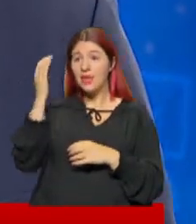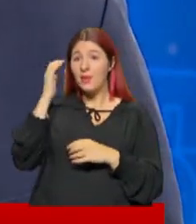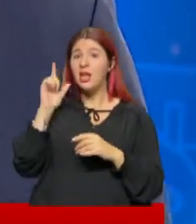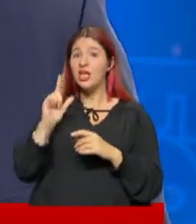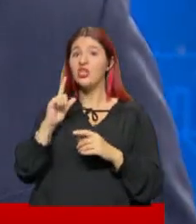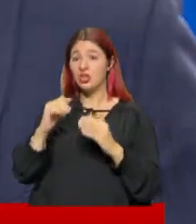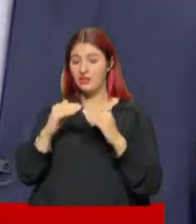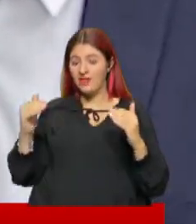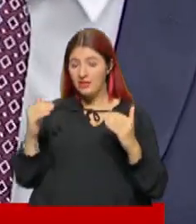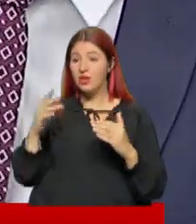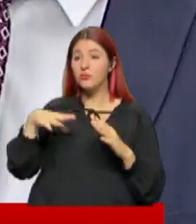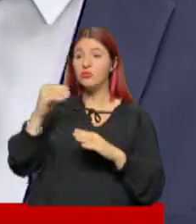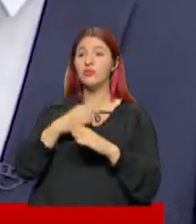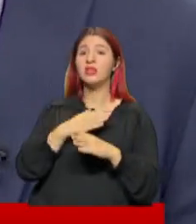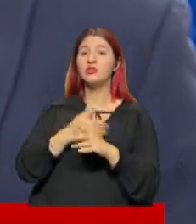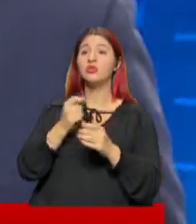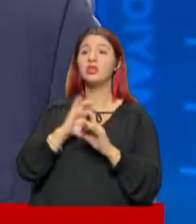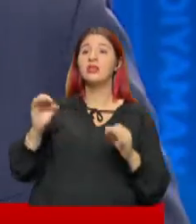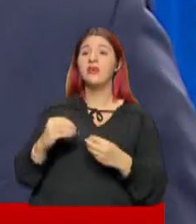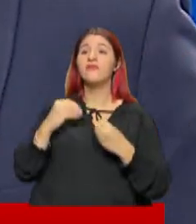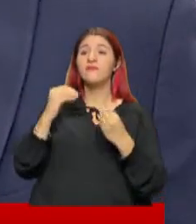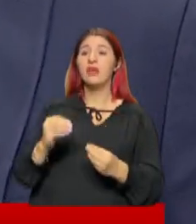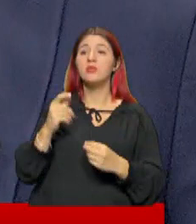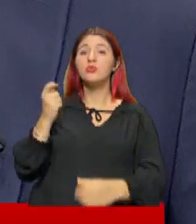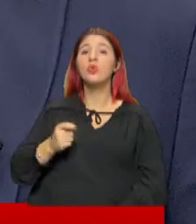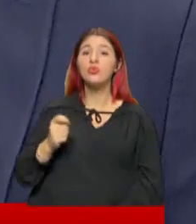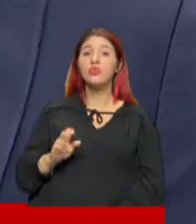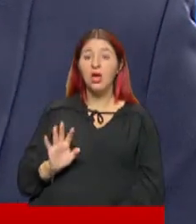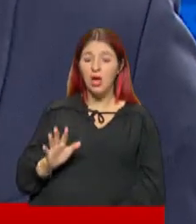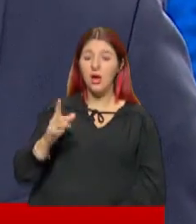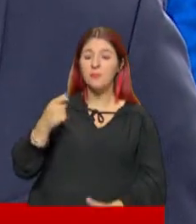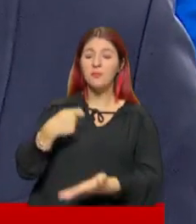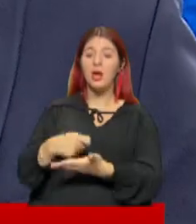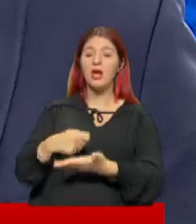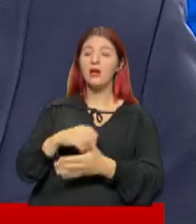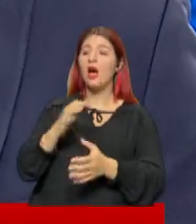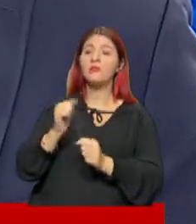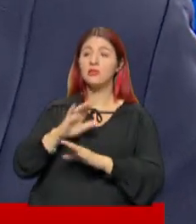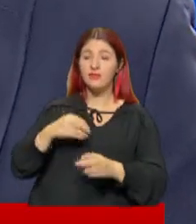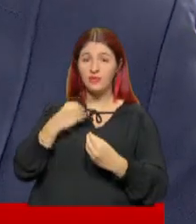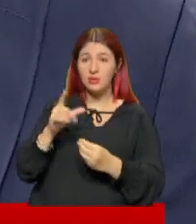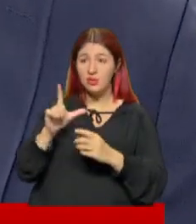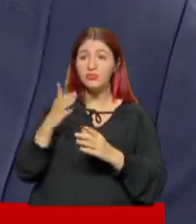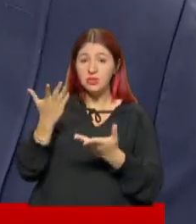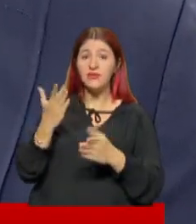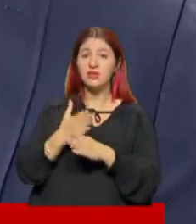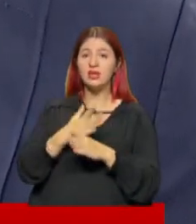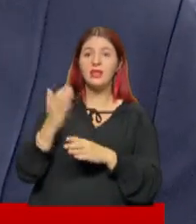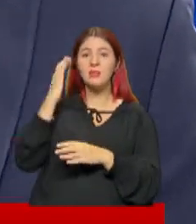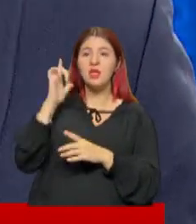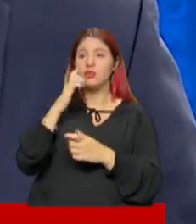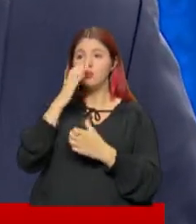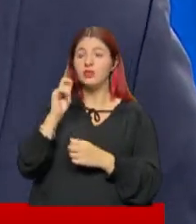ihtiyaç düzeyinde tüm yurttaşlara ücretsiz sağlanmak durumunda. Bedel alınmaksızın sağlanmak durumunda ki vatandaş temel ihtiyaçlarını